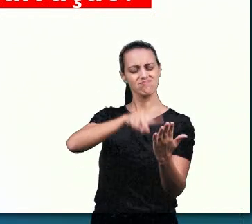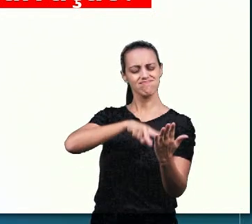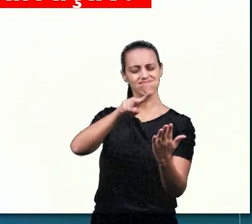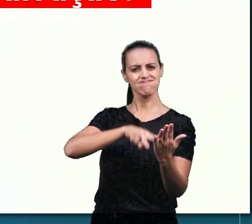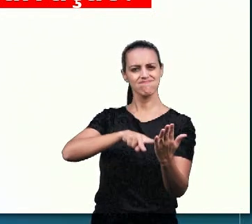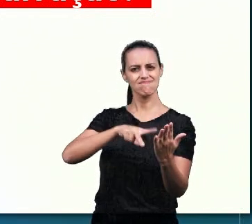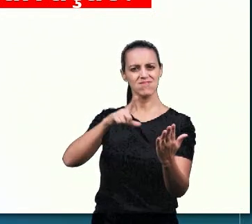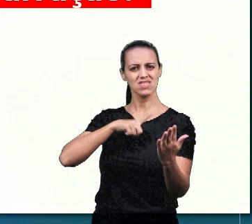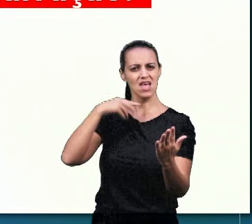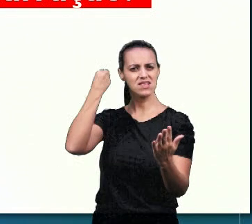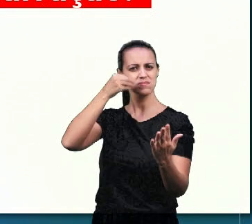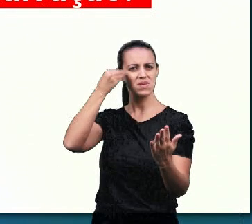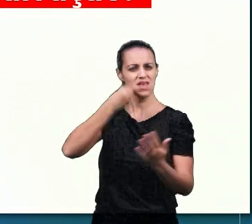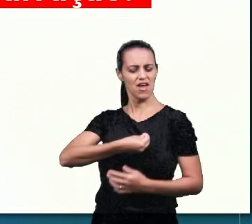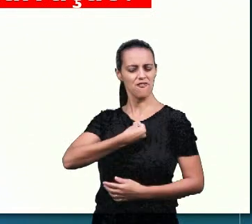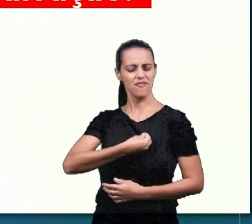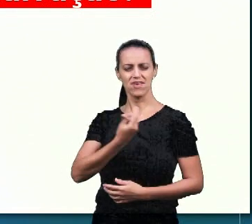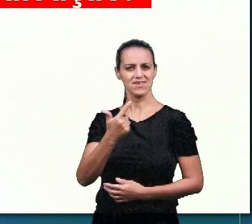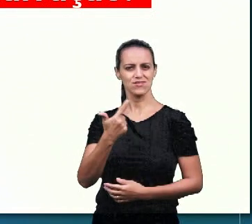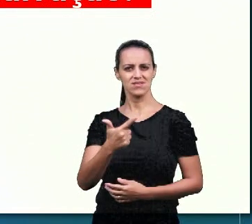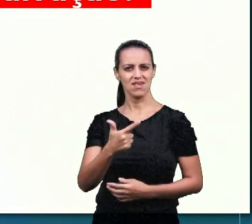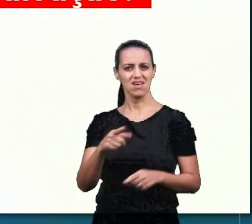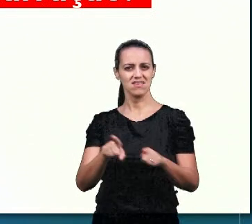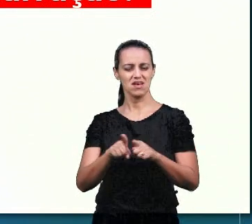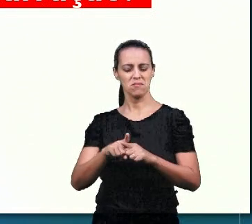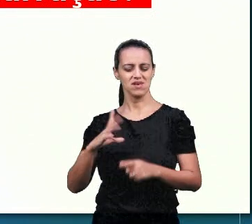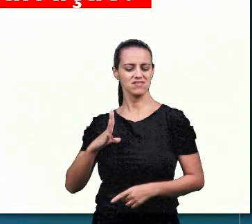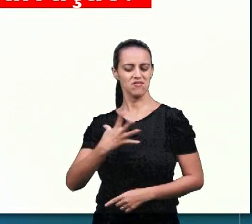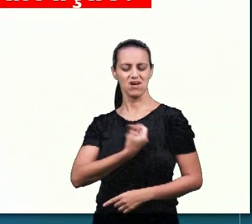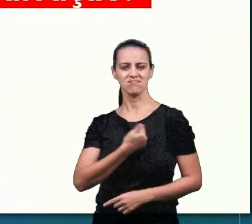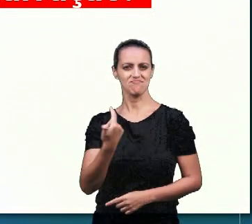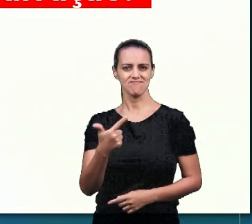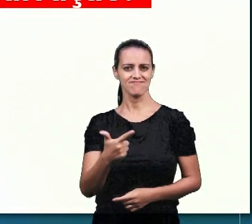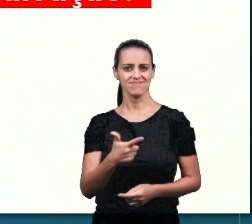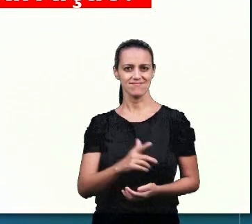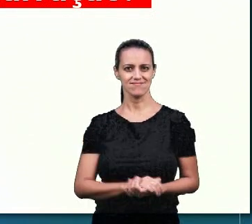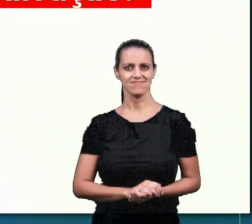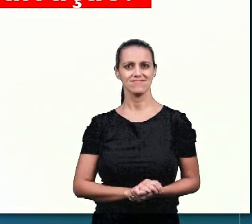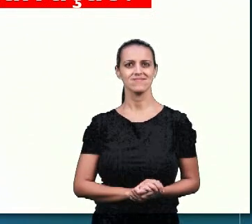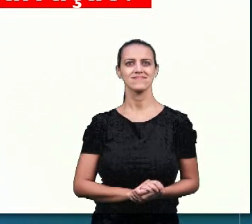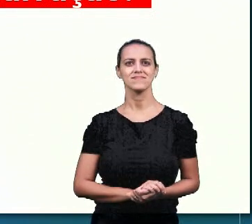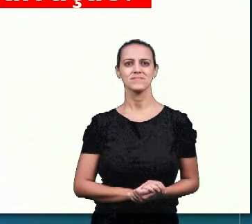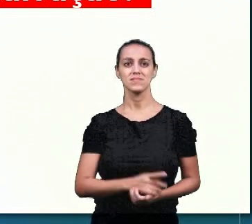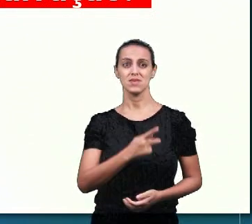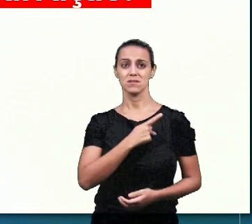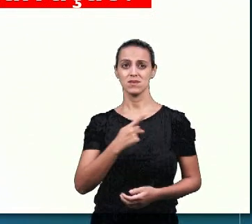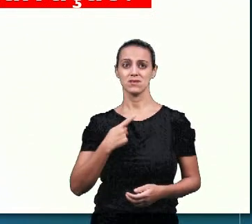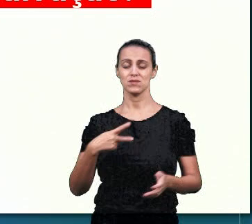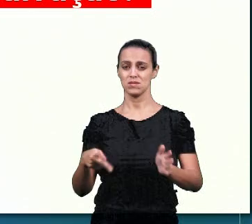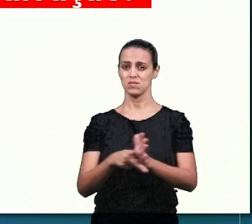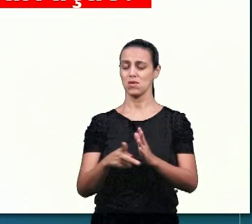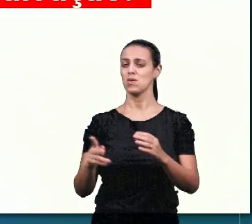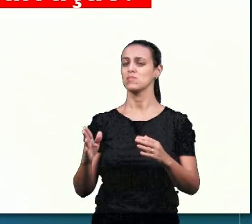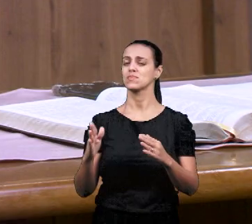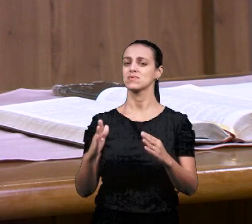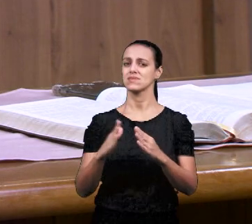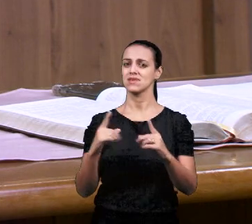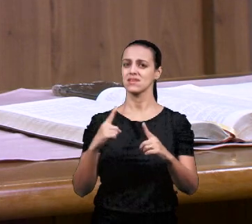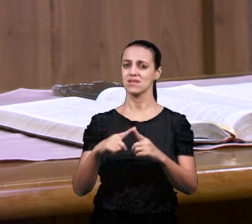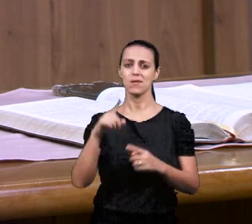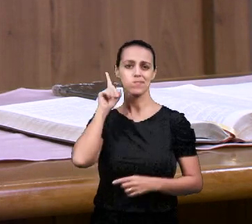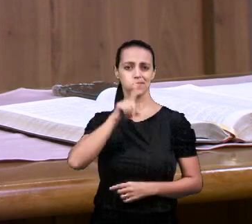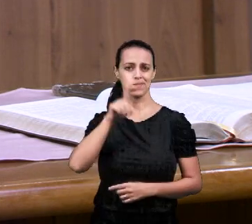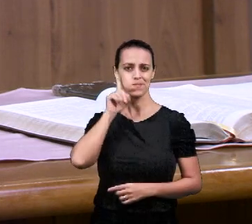une expérience de vie et moins encore de salut. Pasteur Roquivalde de l'église de Worcester